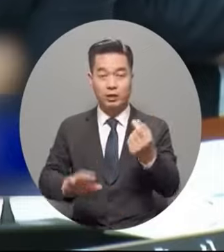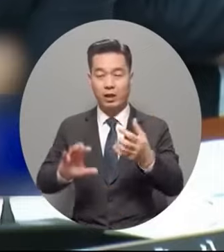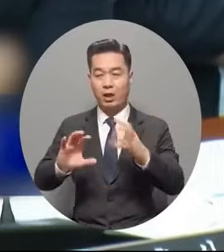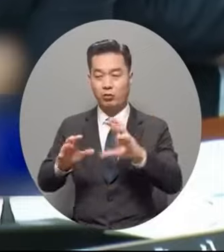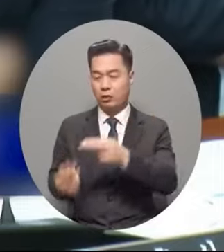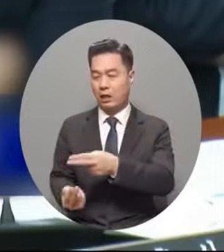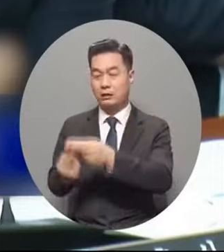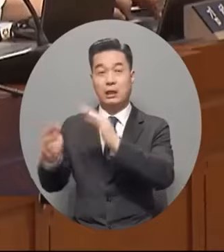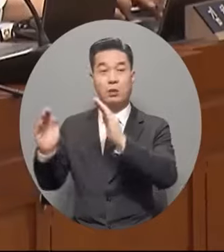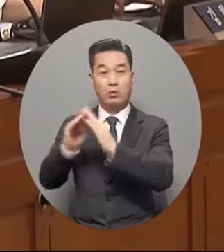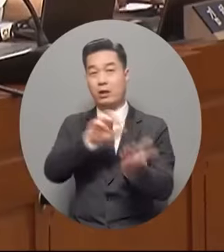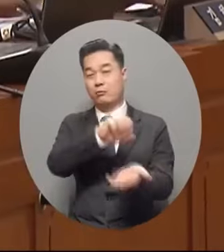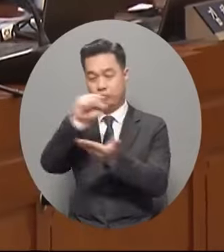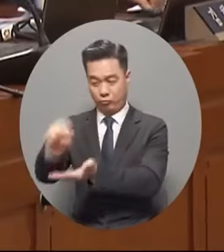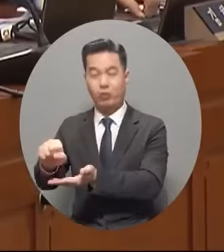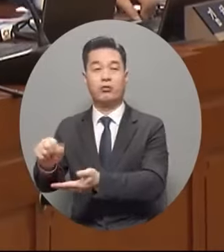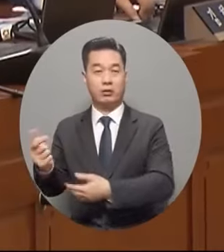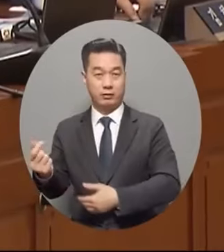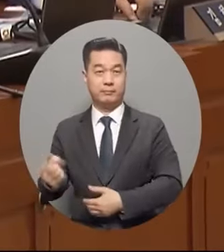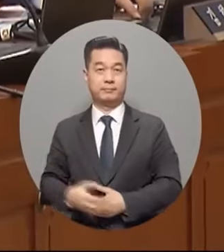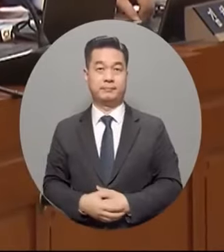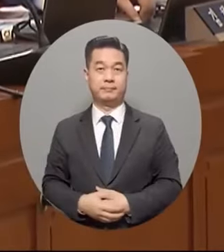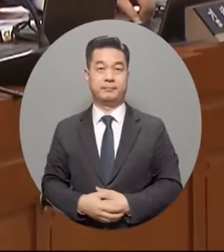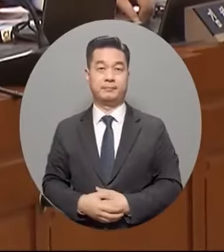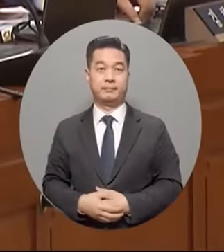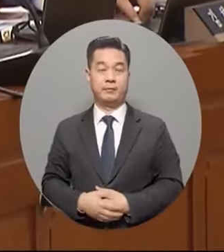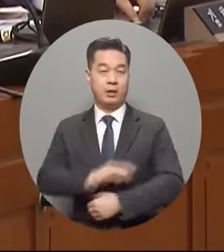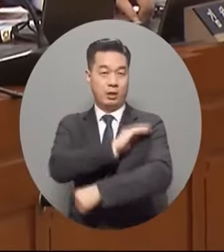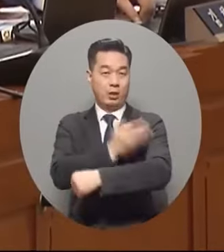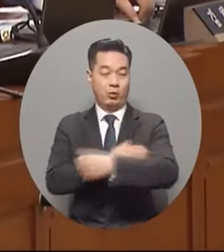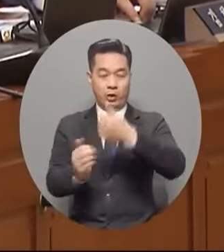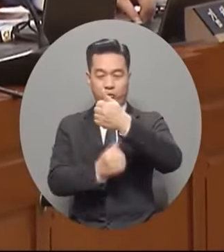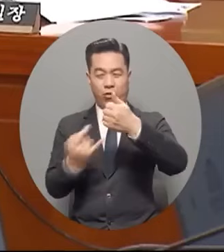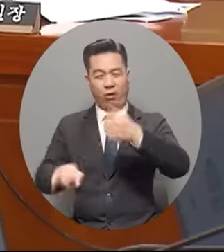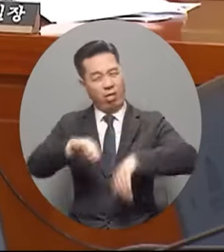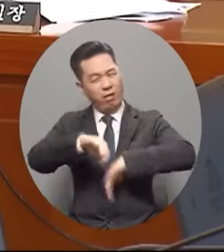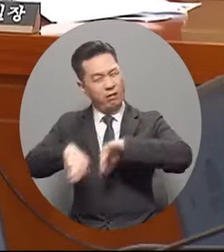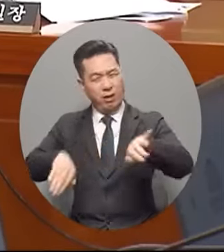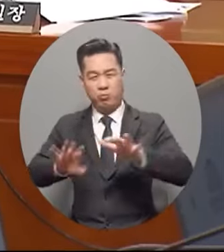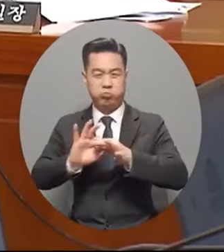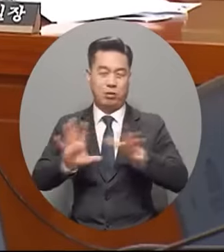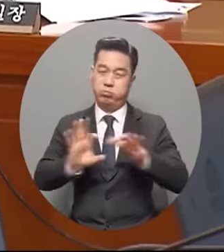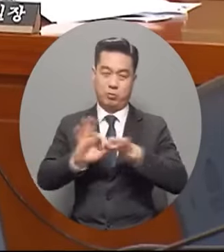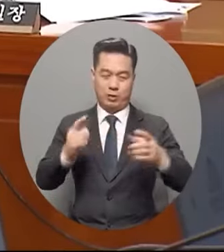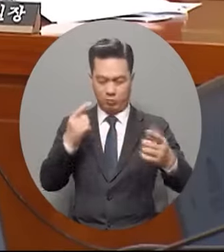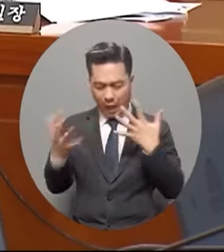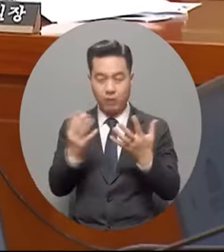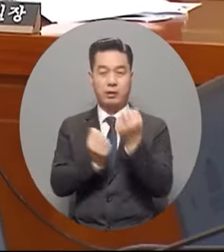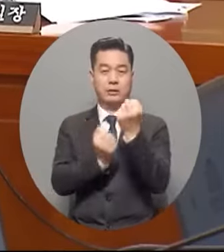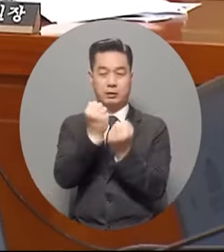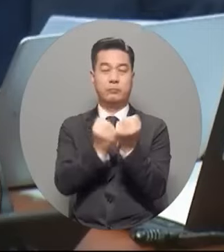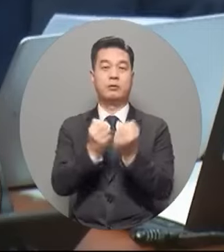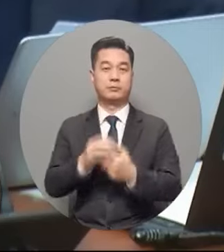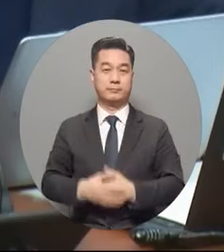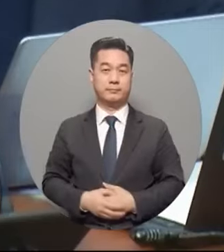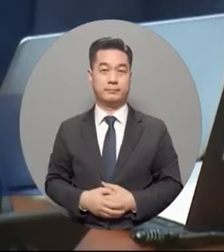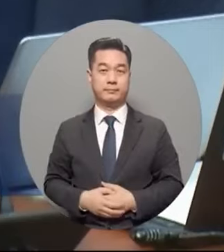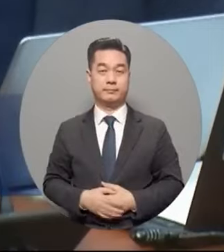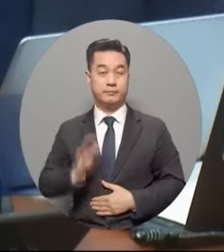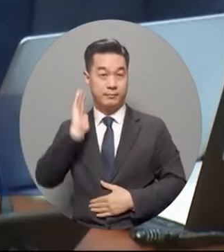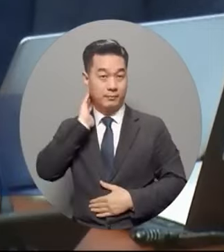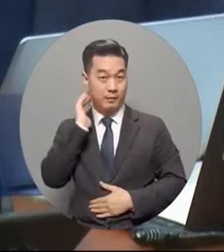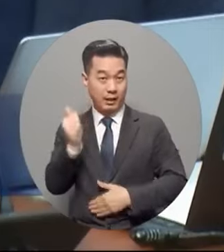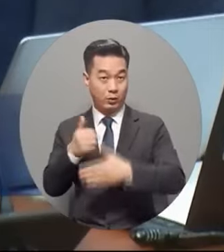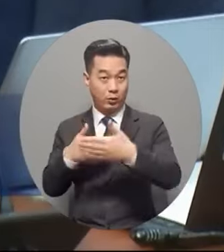기속되는 것으로 이렇게 지금 아예 권익위가 개입할 사안이 아니라고 단호하게 선을 긋기도 했습니다.